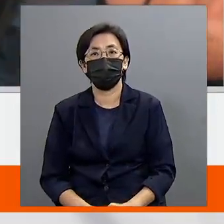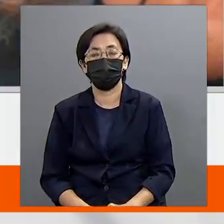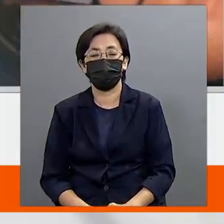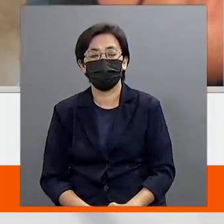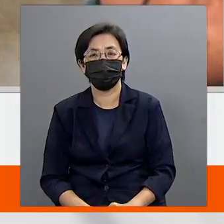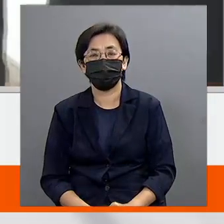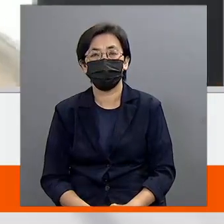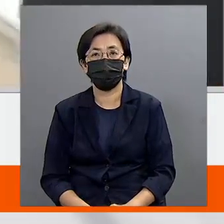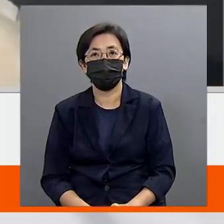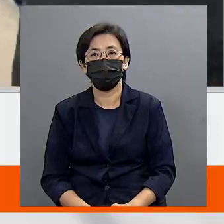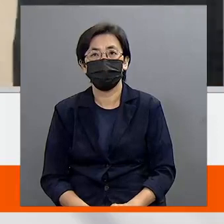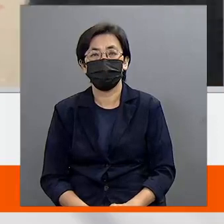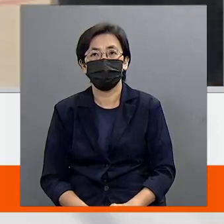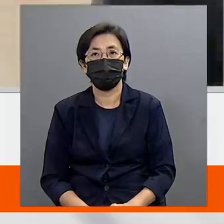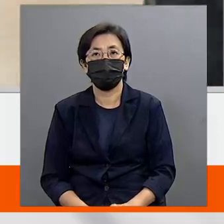คะ